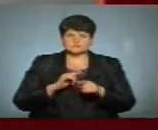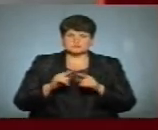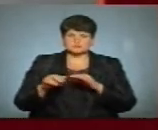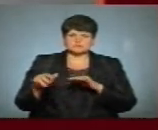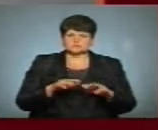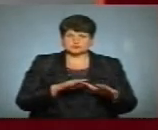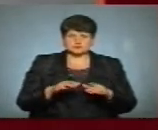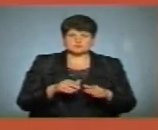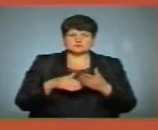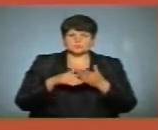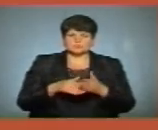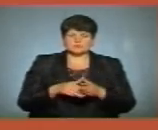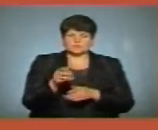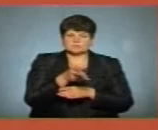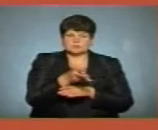допомогою пристрою TrueCam.